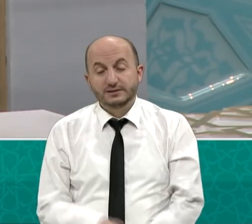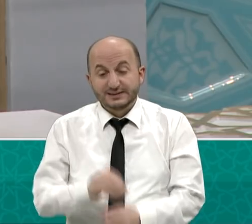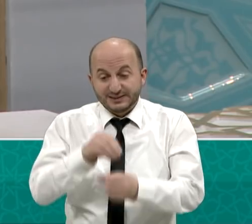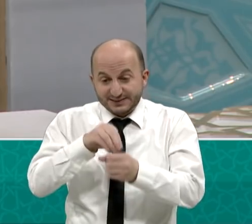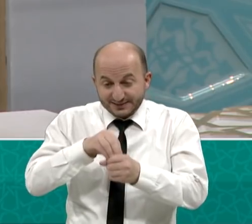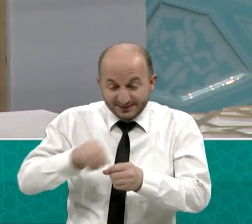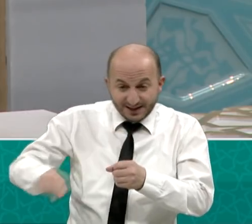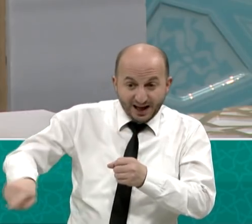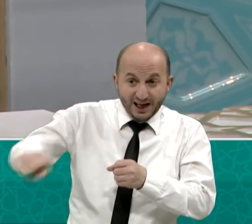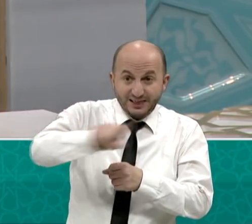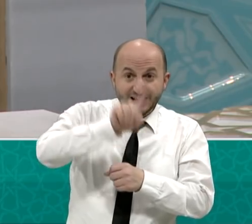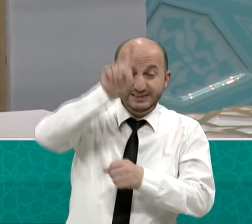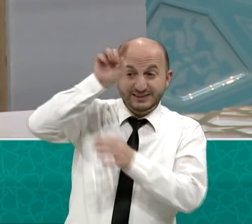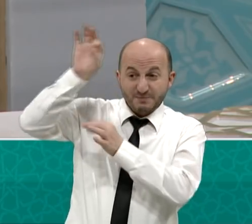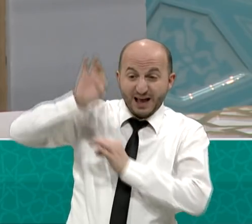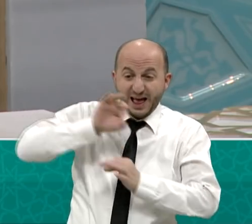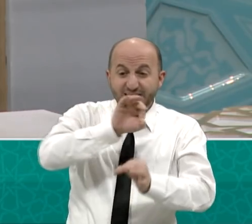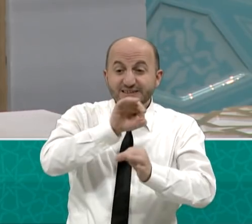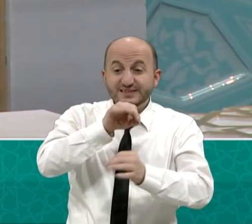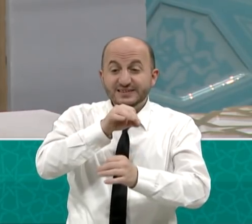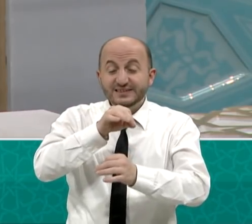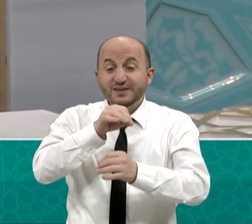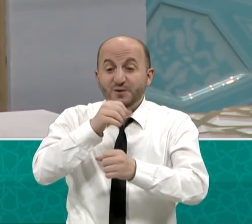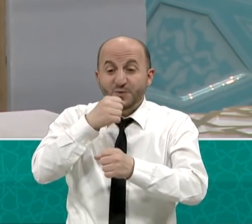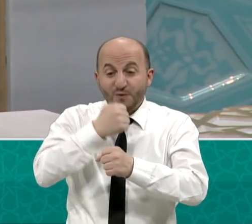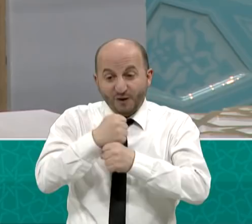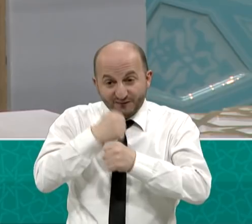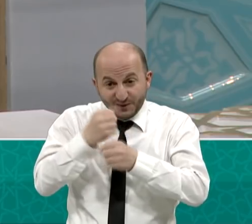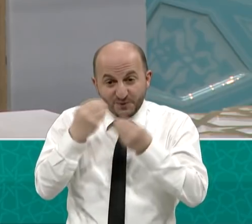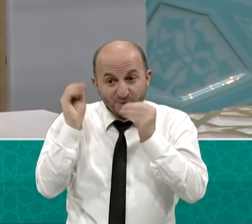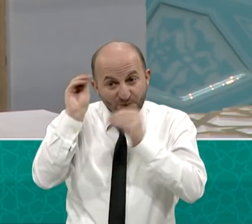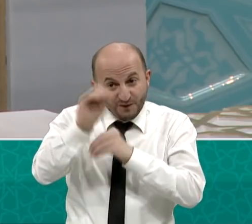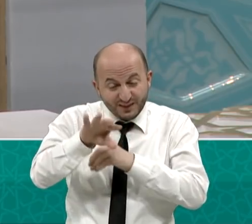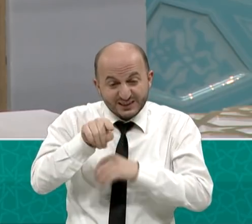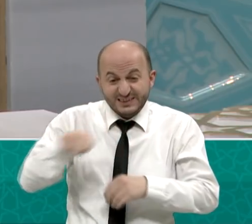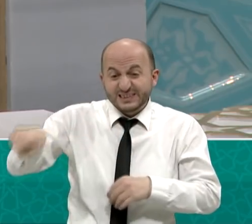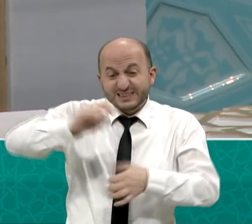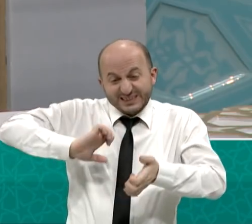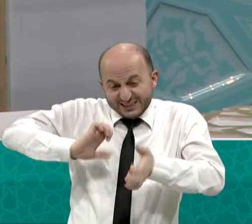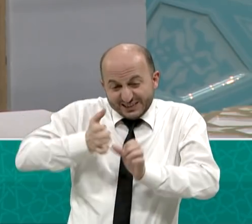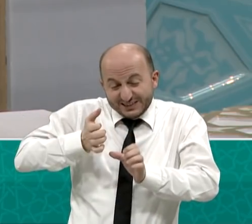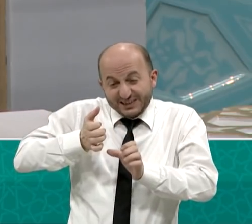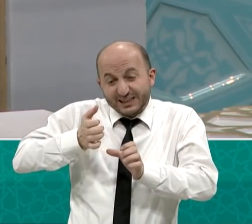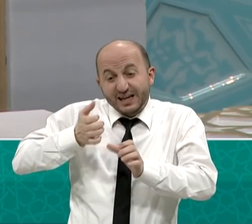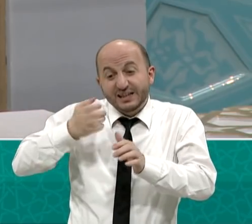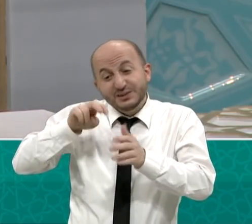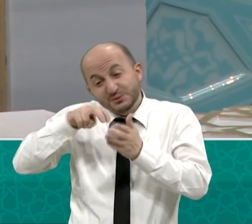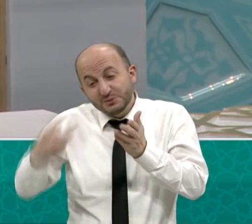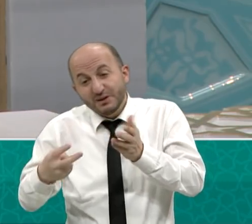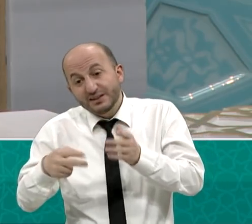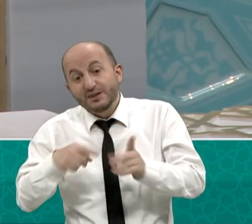Allah size bir elçi gönderdi. Sizin sıkıntıya düşmeniz ona zor gelir. حَر۪يزٌ